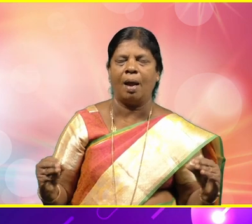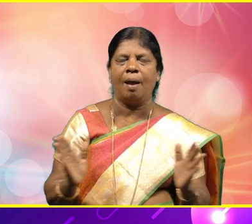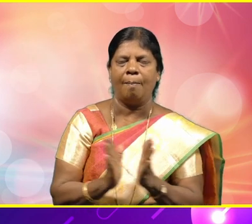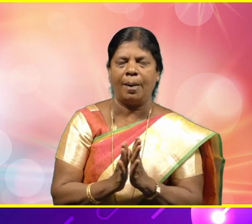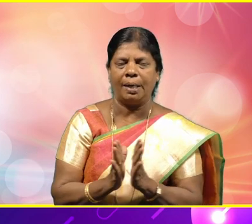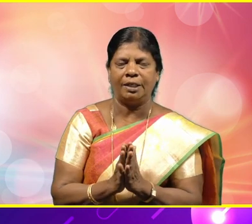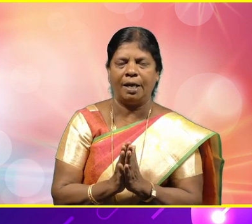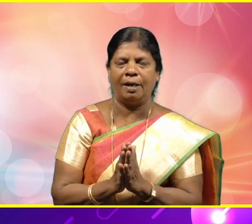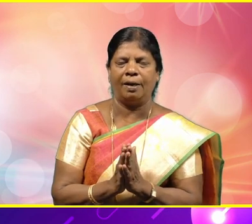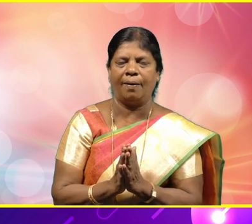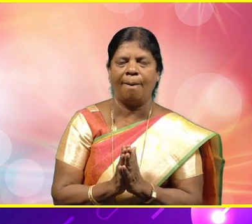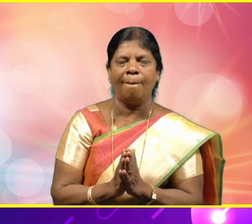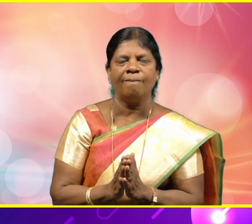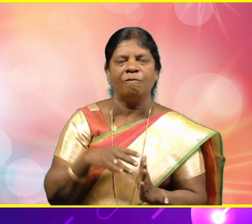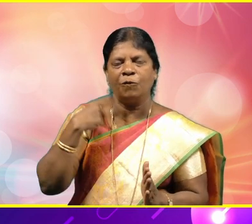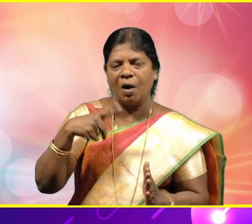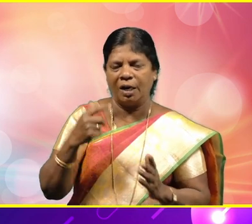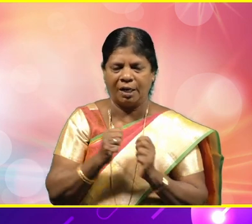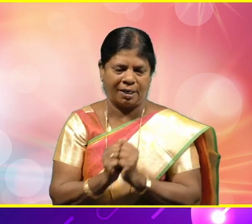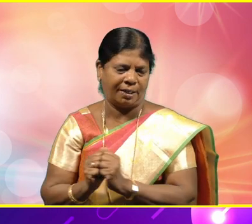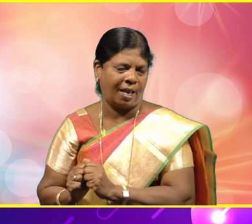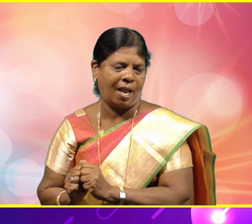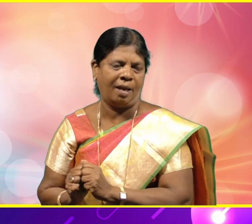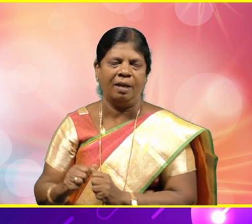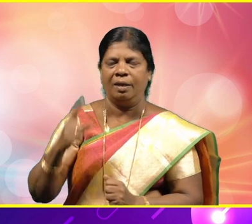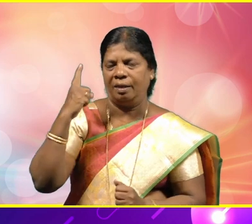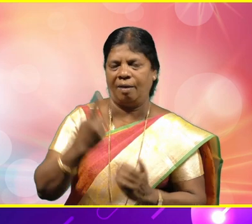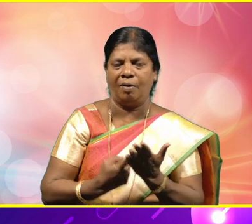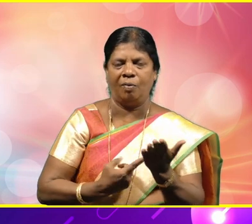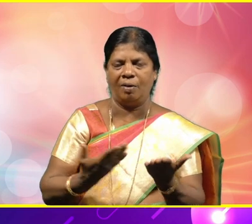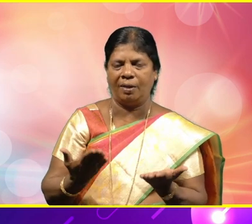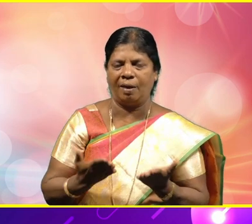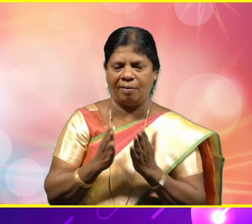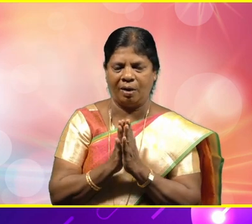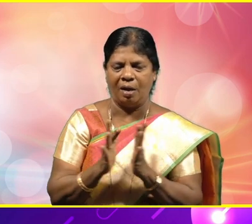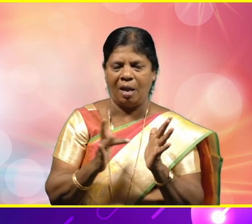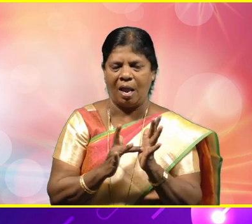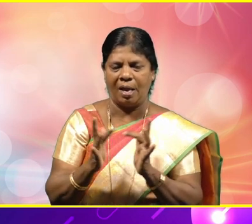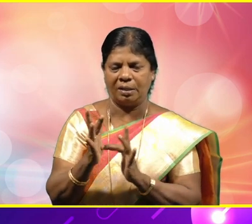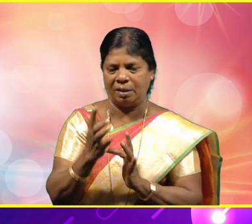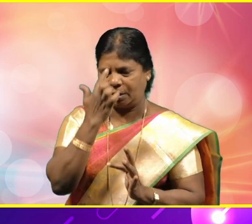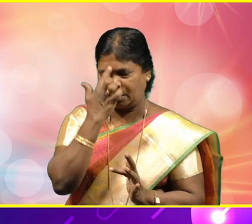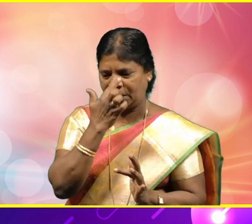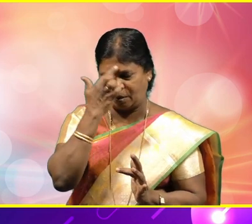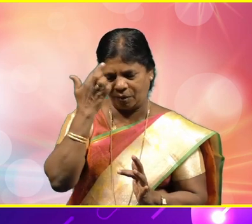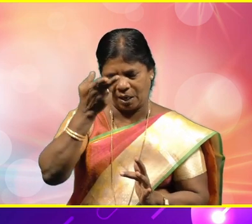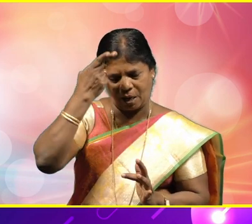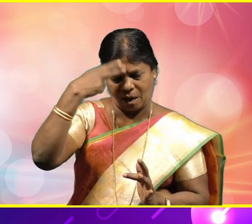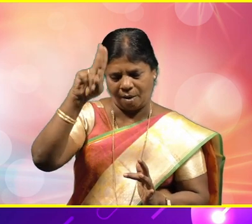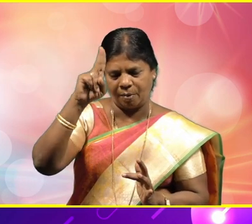மகிழ்ச்சியான வாழ்க்கையை அனுபவிக்க அருள் புரிய வேண்டும் என்று இயேசு கிறிஸ்துவின்